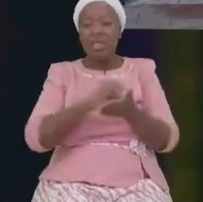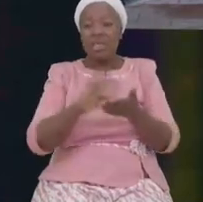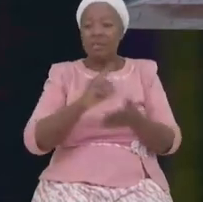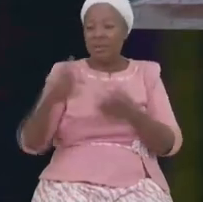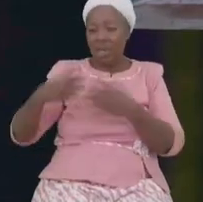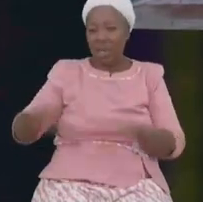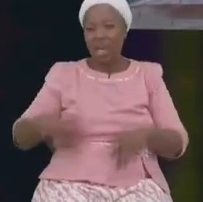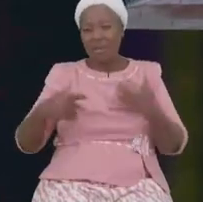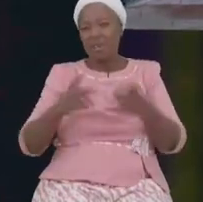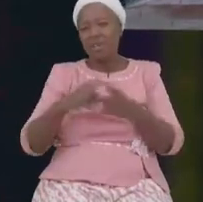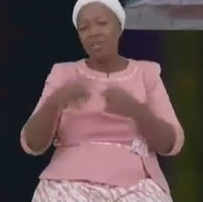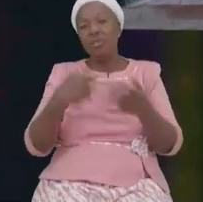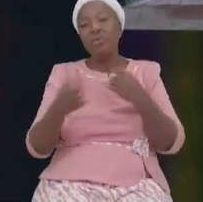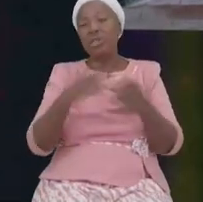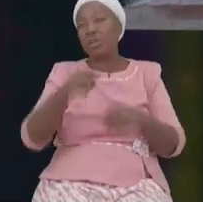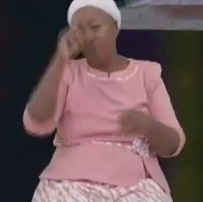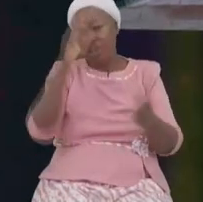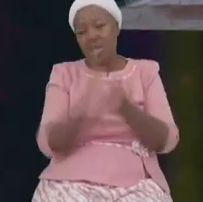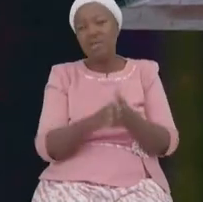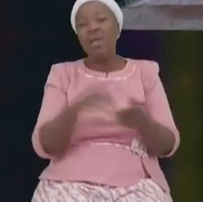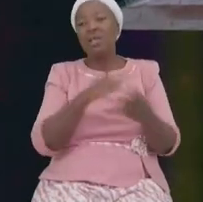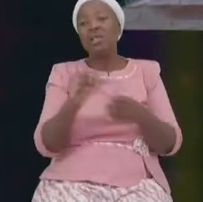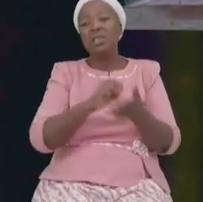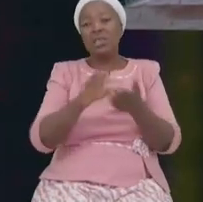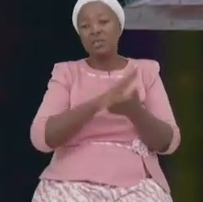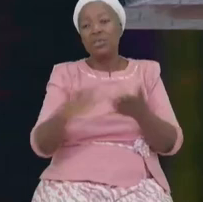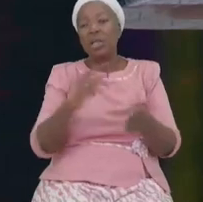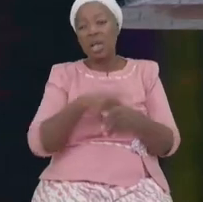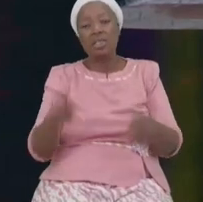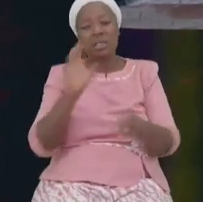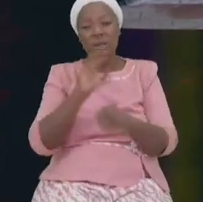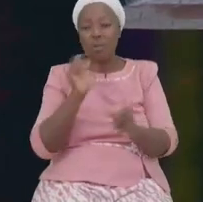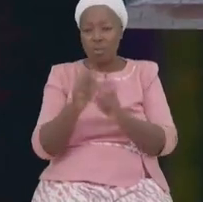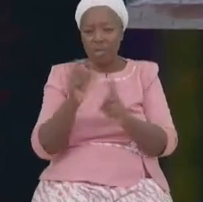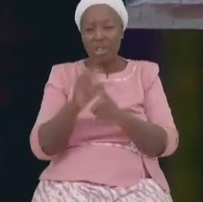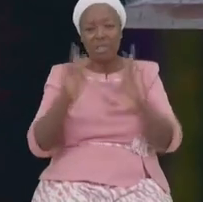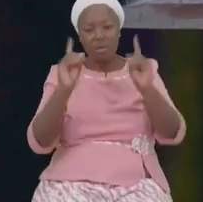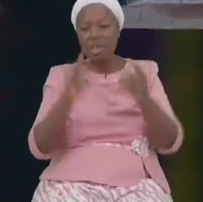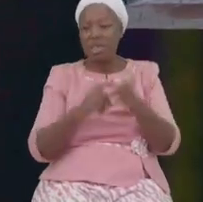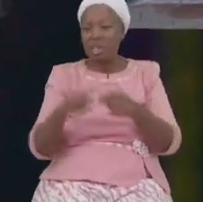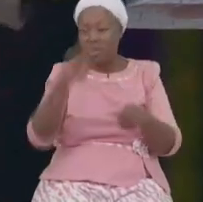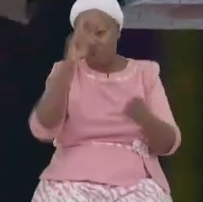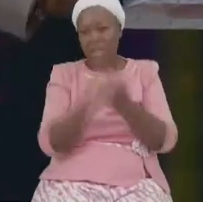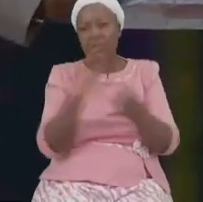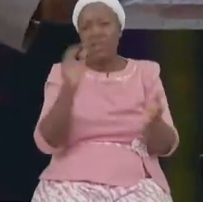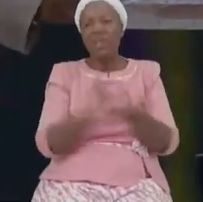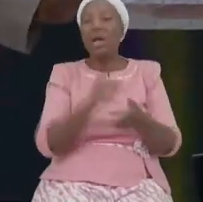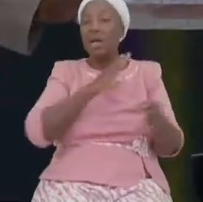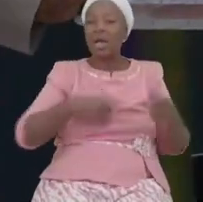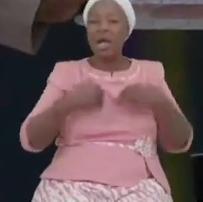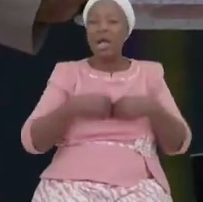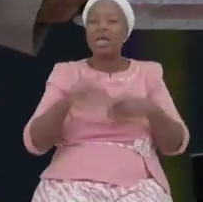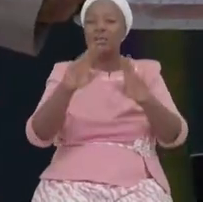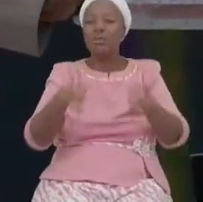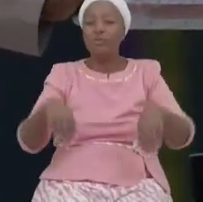même s'ils disent qu'ils ont cru en Christ, ils croient la sanctification comme une doctrine. Ils croient que Christ l'a pourvu, mais ils ne demandent